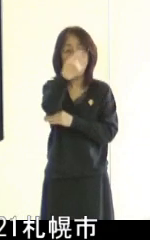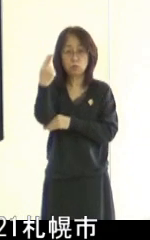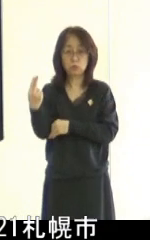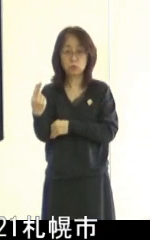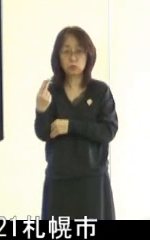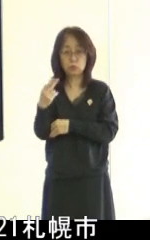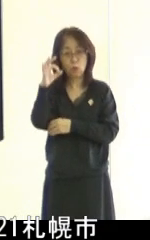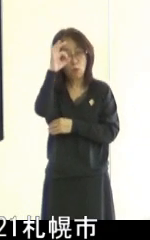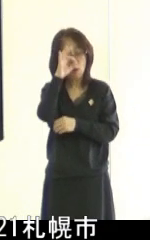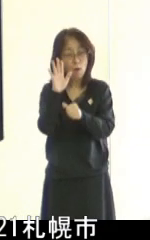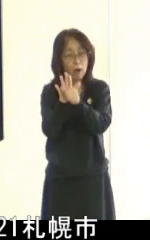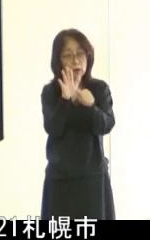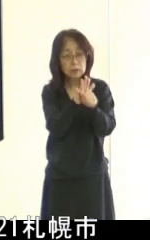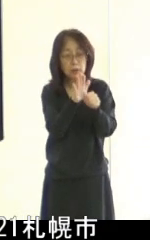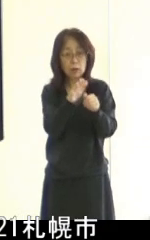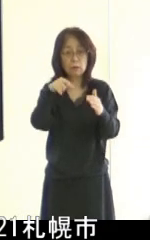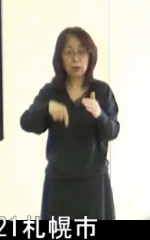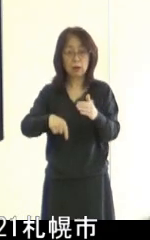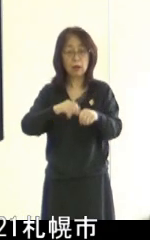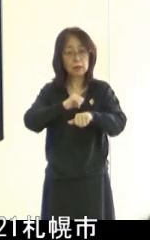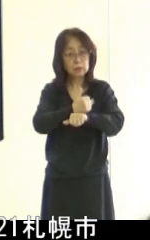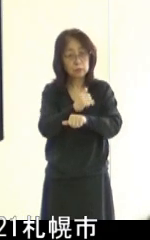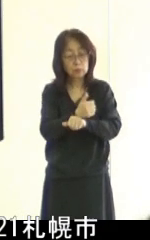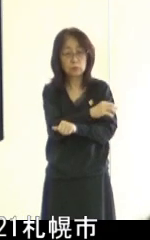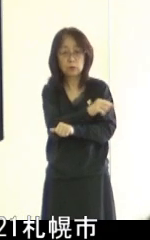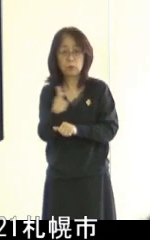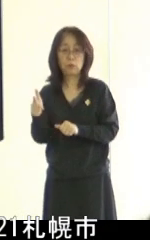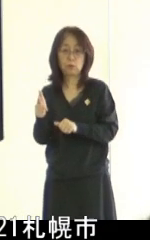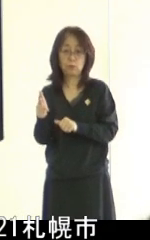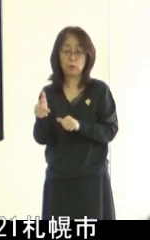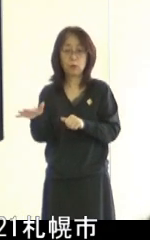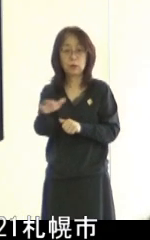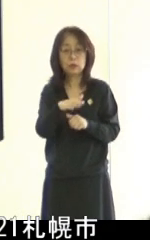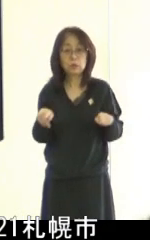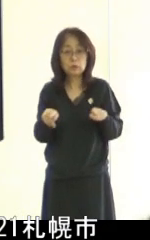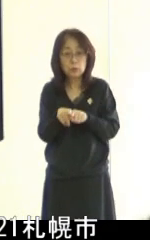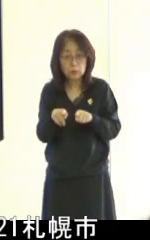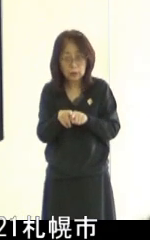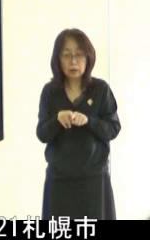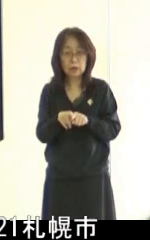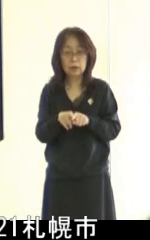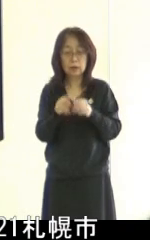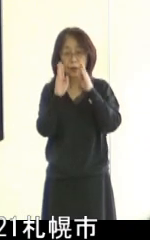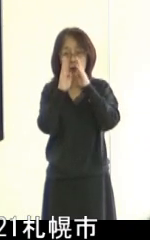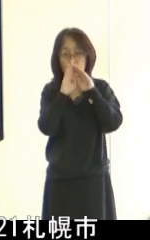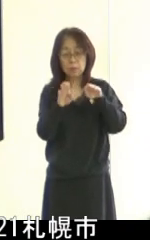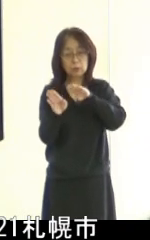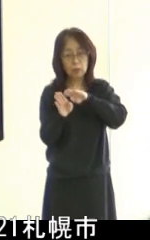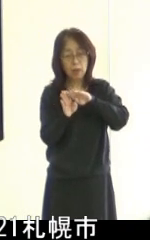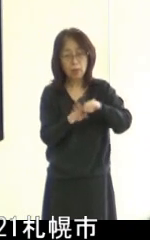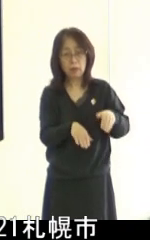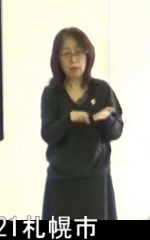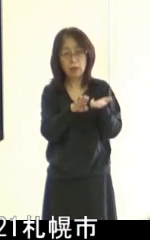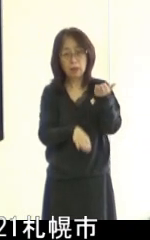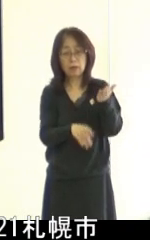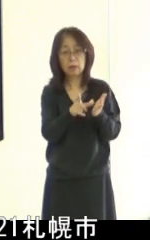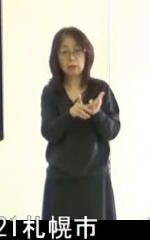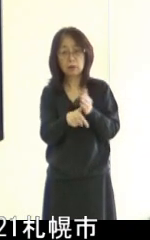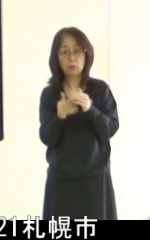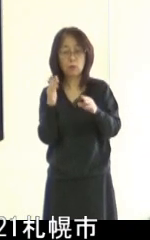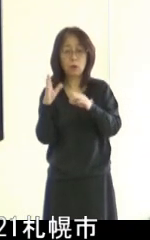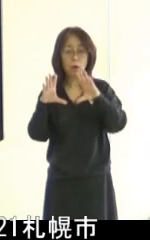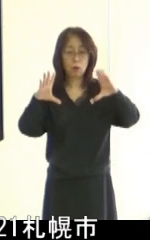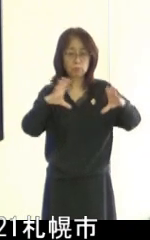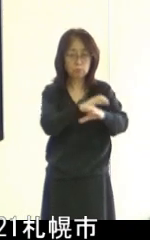や選手らから差別や偏見の防止に向けた啓発を行う動画これをどーむらいの